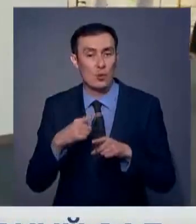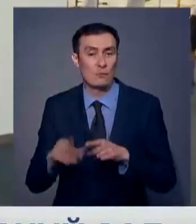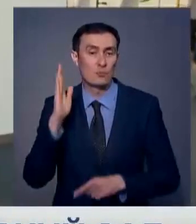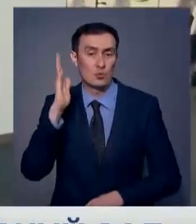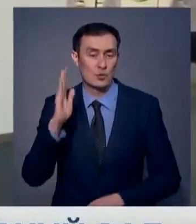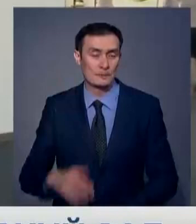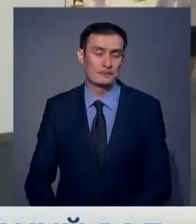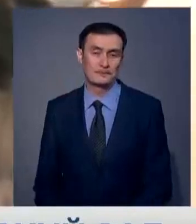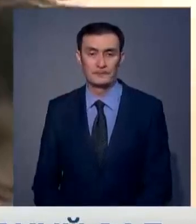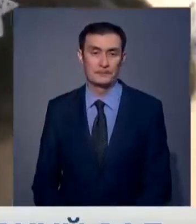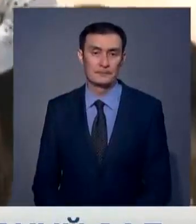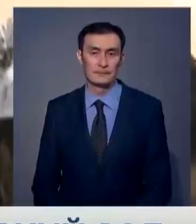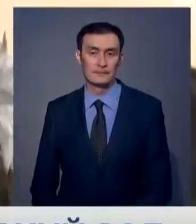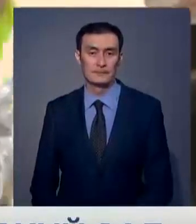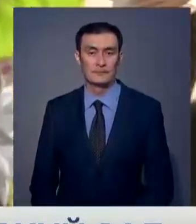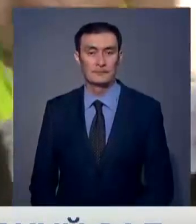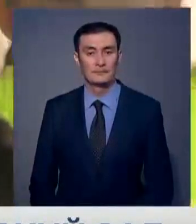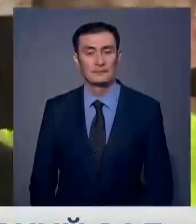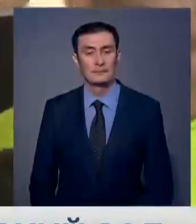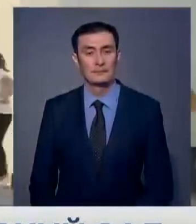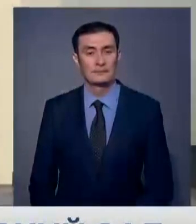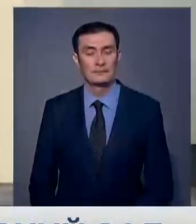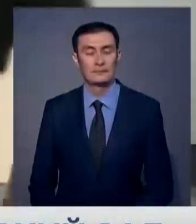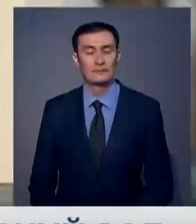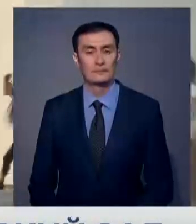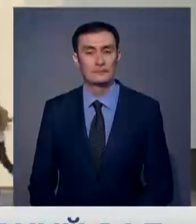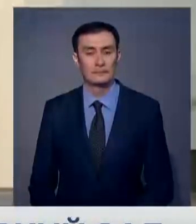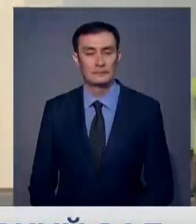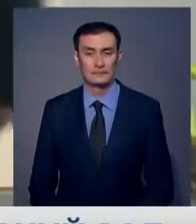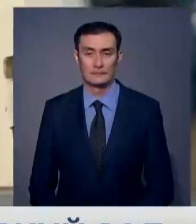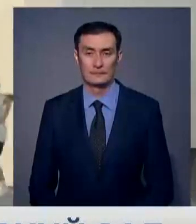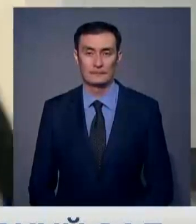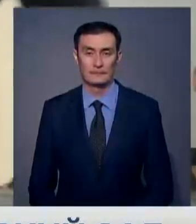перспектива. Наталья Строкова, Ремик Мухамедьяров, Кустанайская область, Хабар-24.